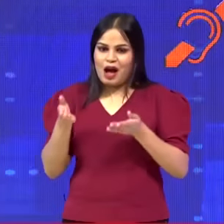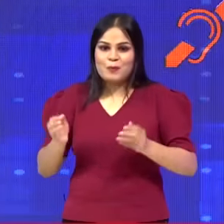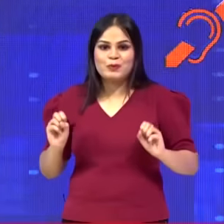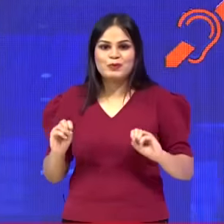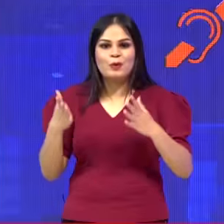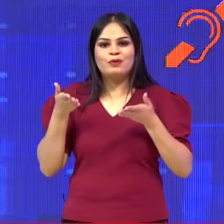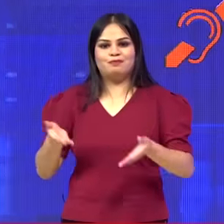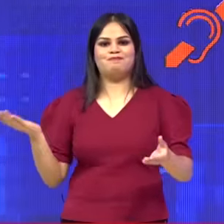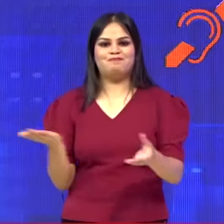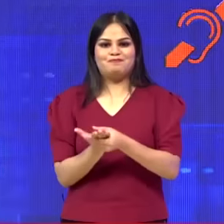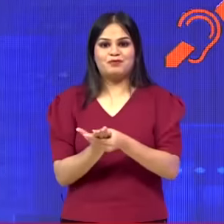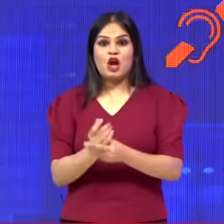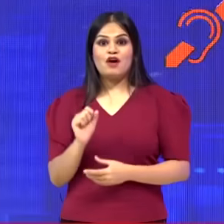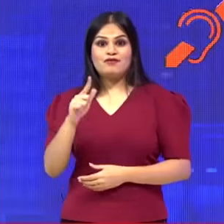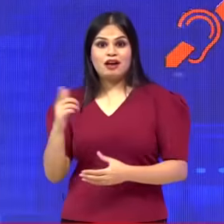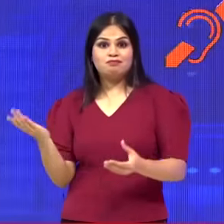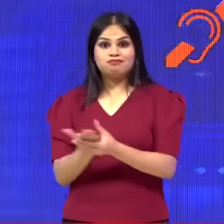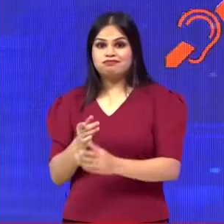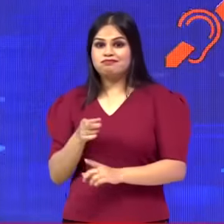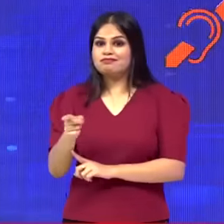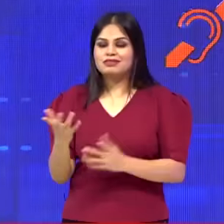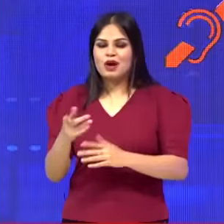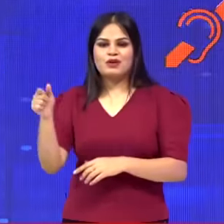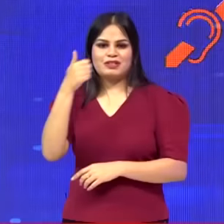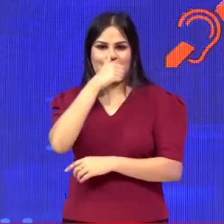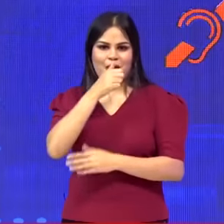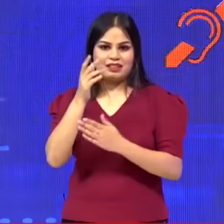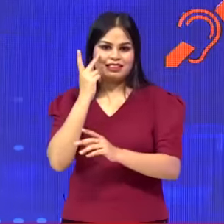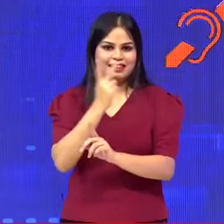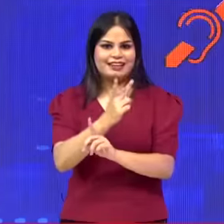मुकदमा। पहला इल्जाम, सुपरस्टार सलमान खान।